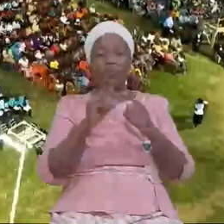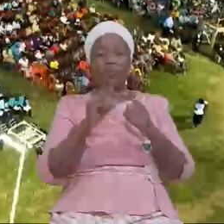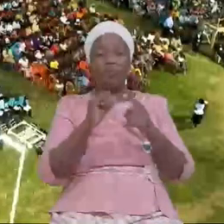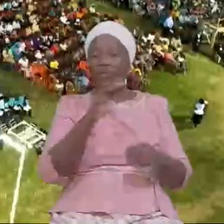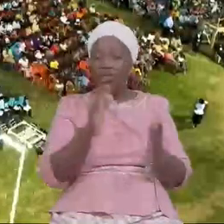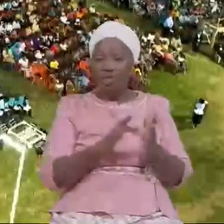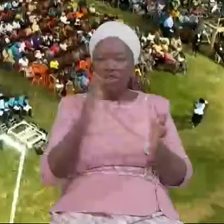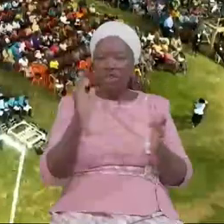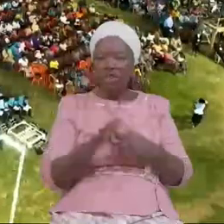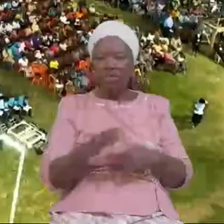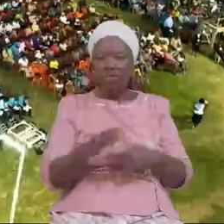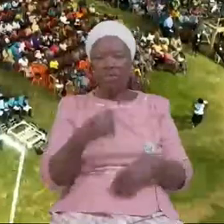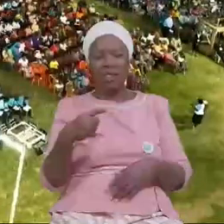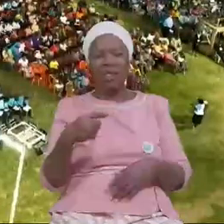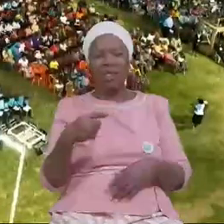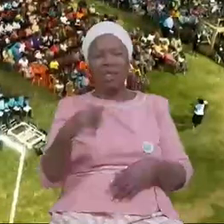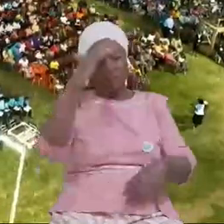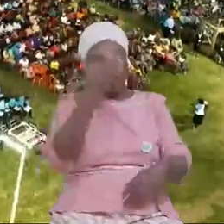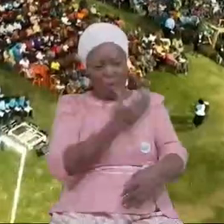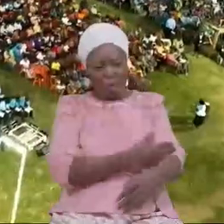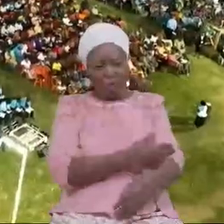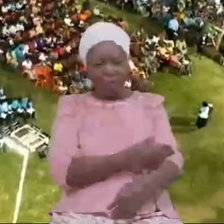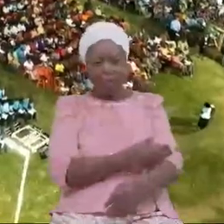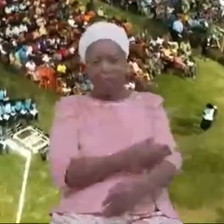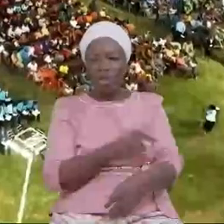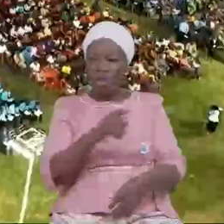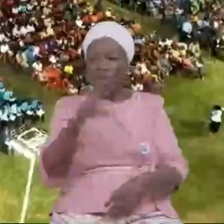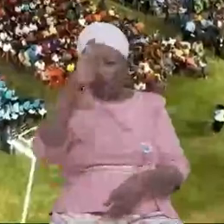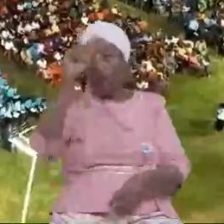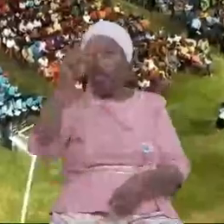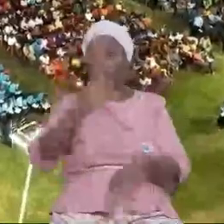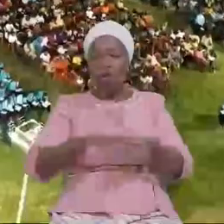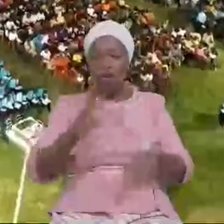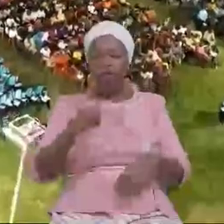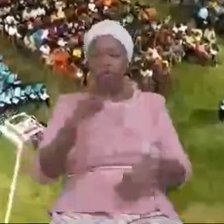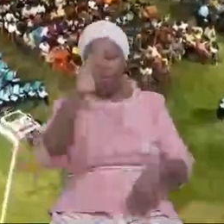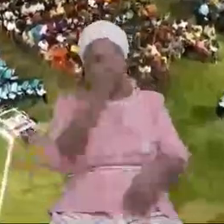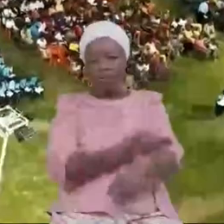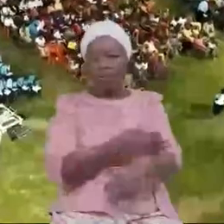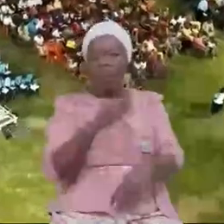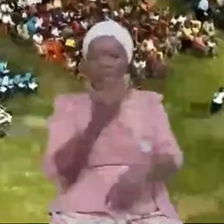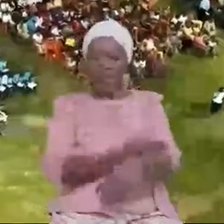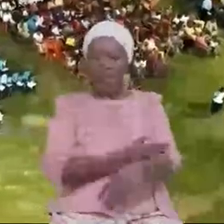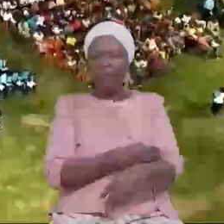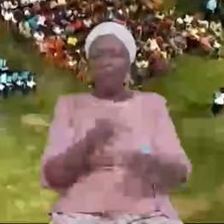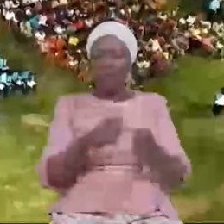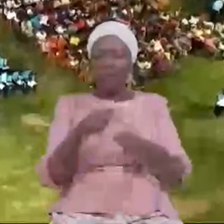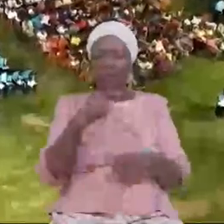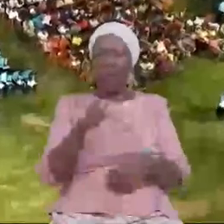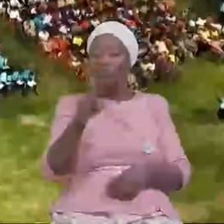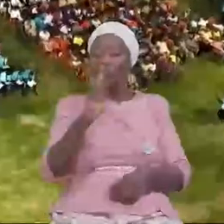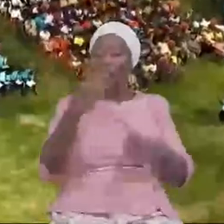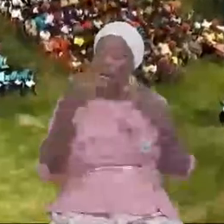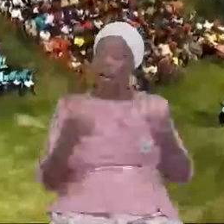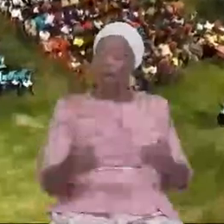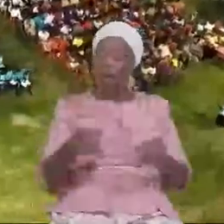Jésus a dit, mon enfant, il a appelé enfant, il a appelé fils, et que maintenant,